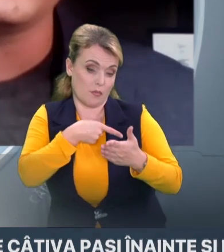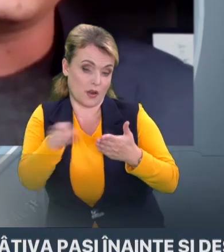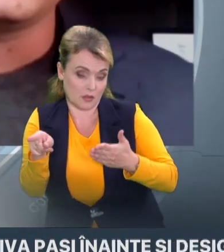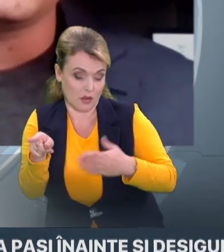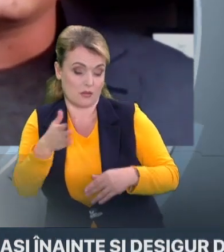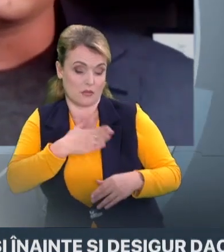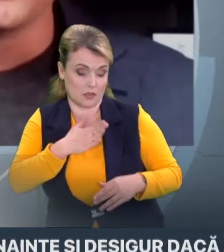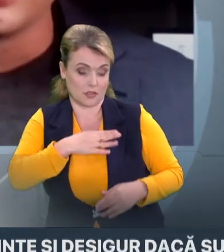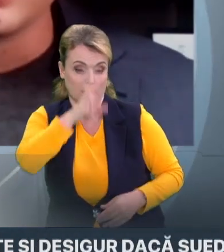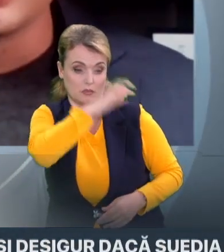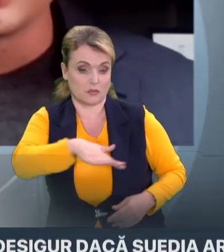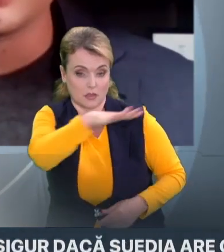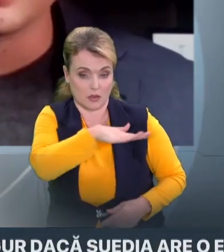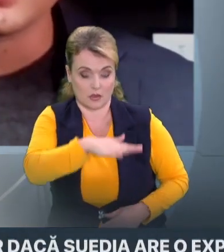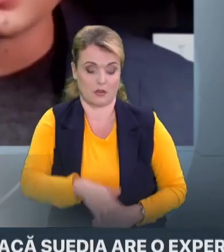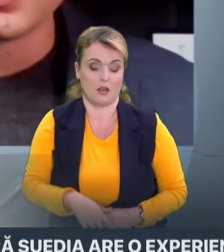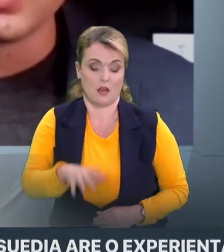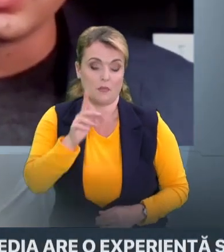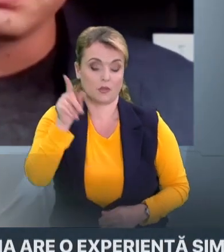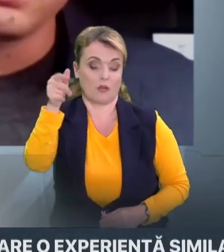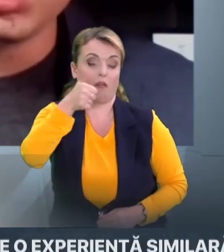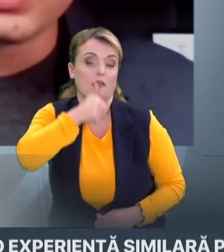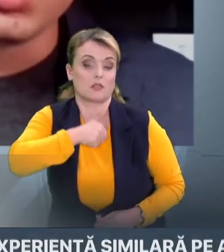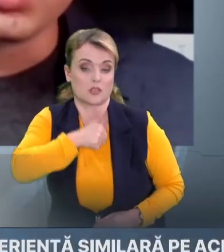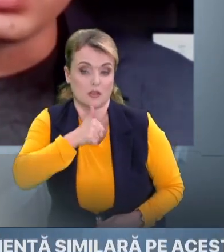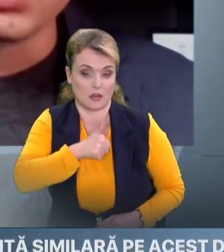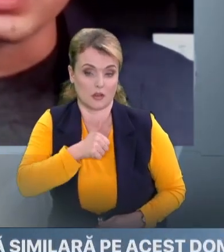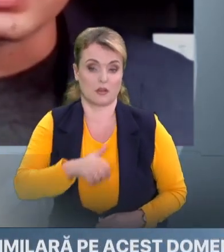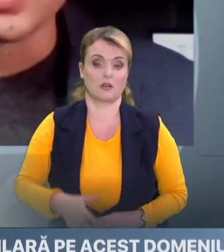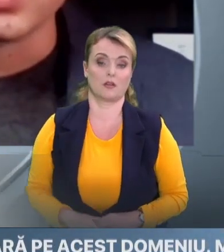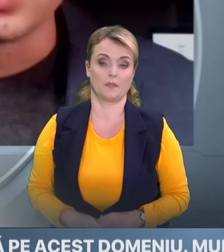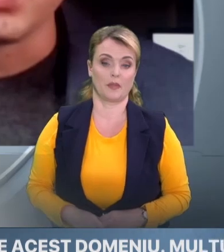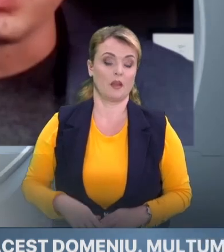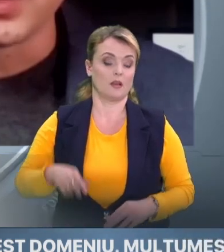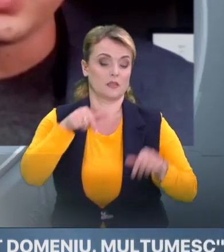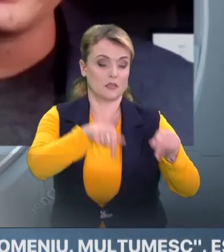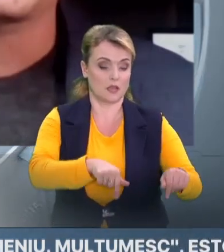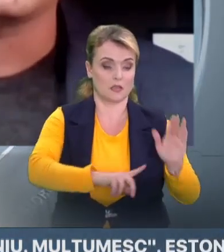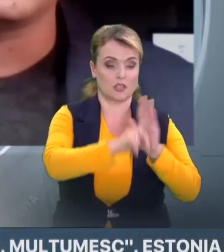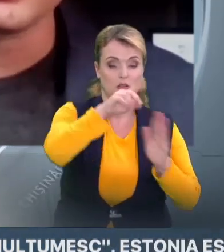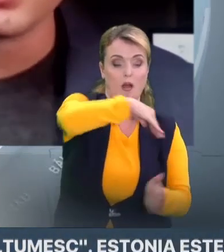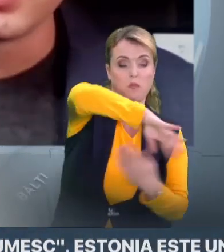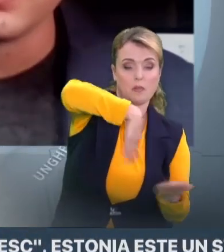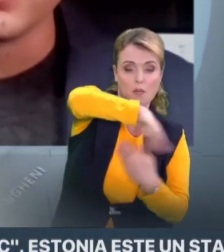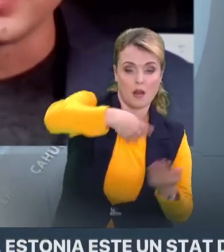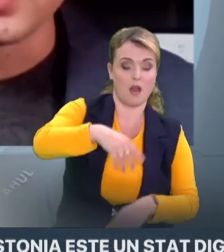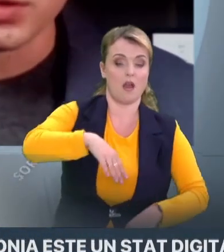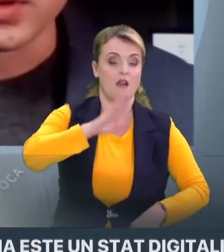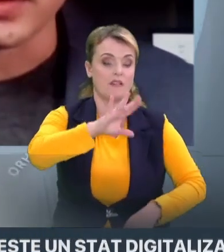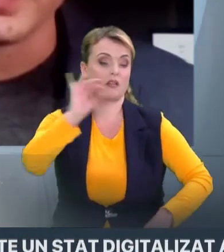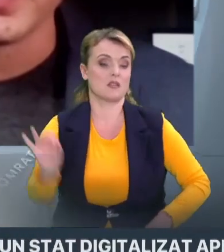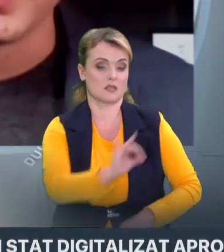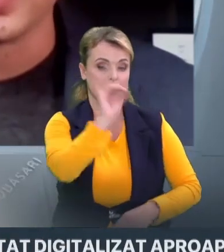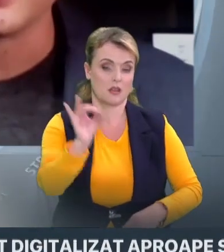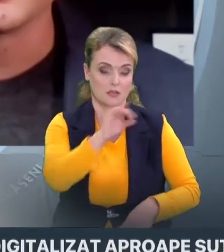ei, într-un fel, încearcă să ducă la o lovitură de stat, cel mai probabil, în interesele Federației